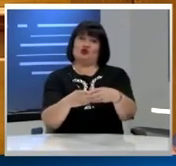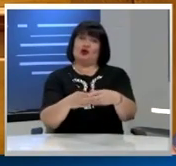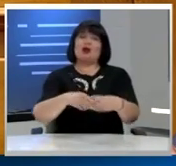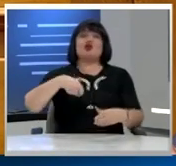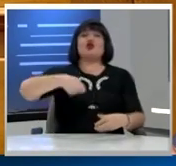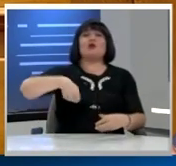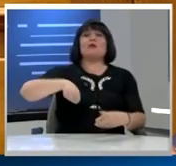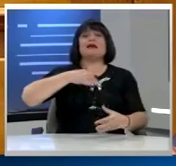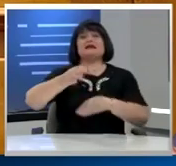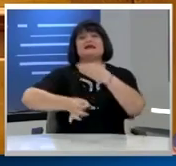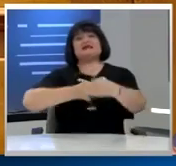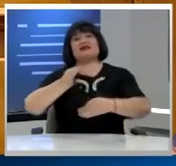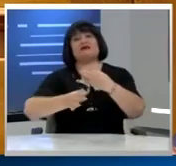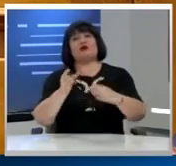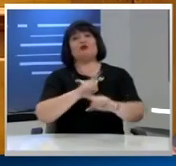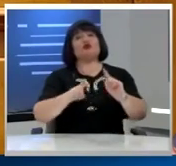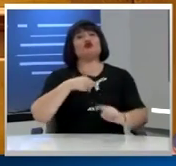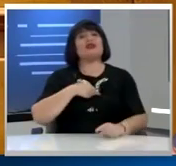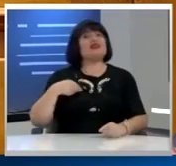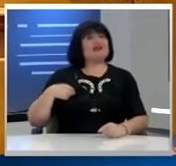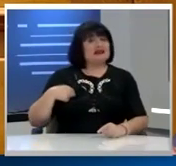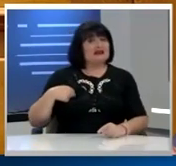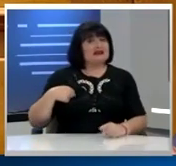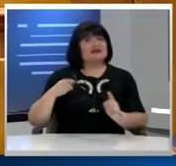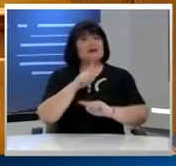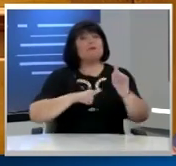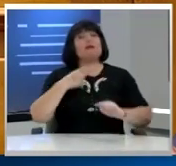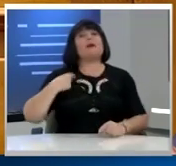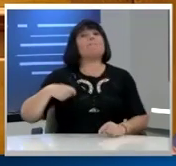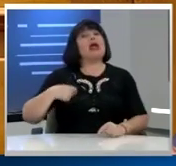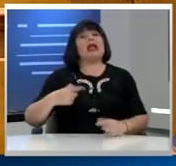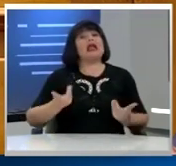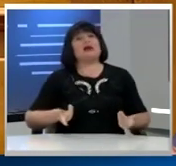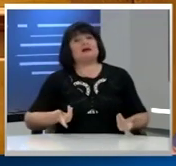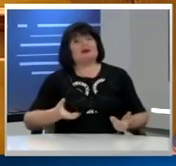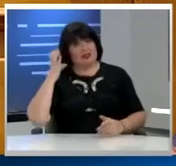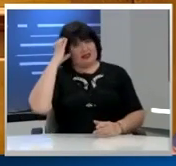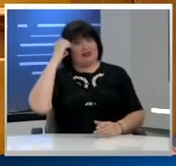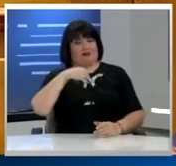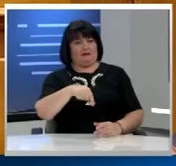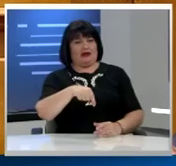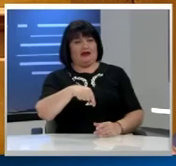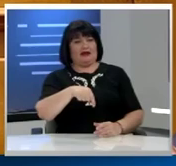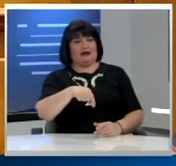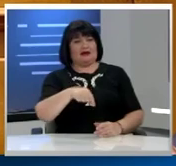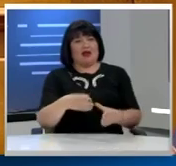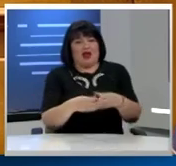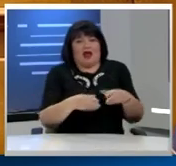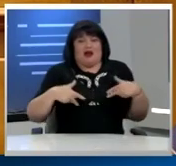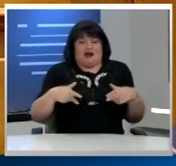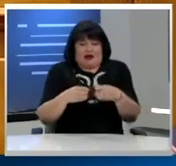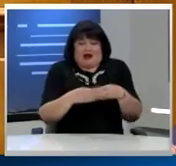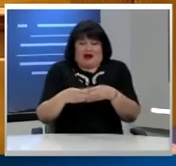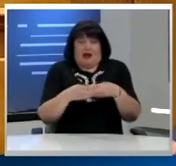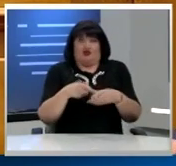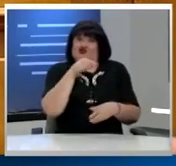του σύμβουλοι, ποιος ο διευθυντής του γραφείου του, ποια τα μέλη της Επιτροπής. Που θυμηθήκατε τώρα εσείς την κομματικοποίηση του κράτους